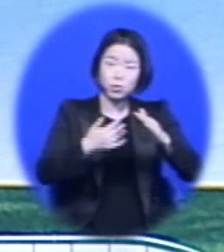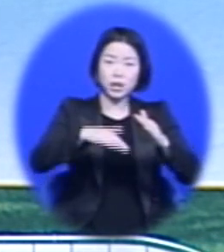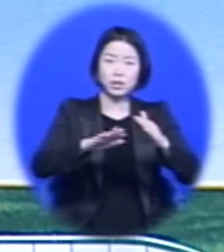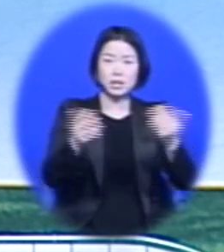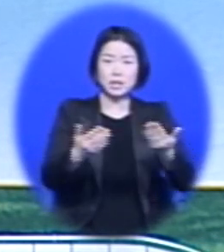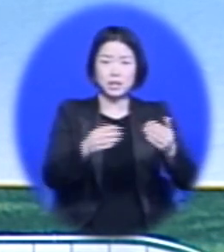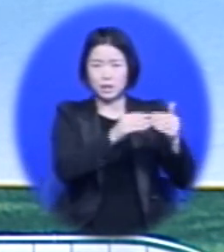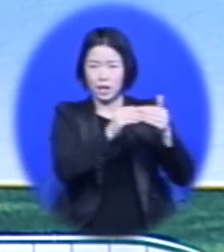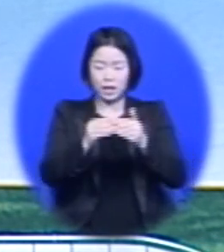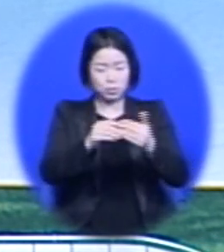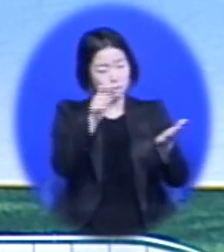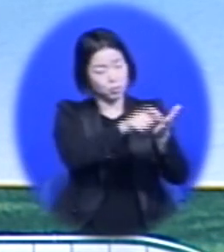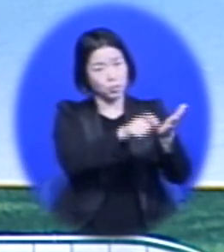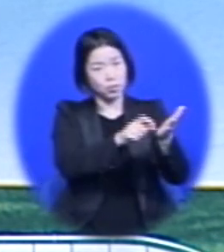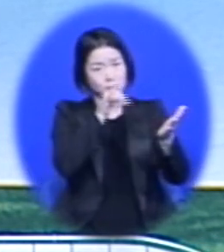나옵니다.